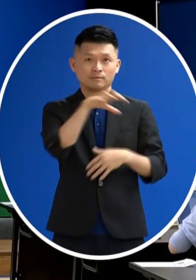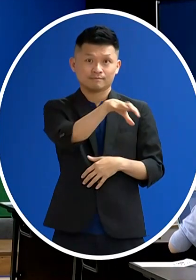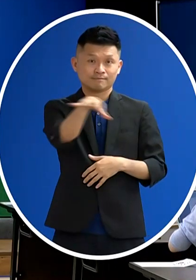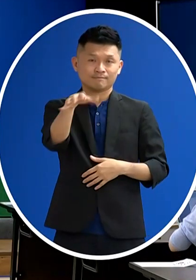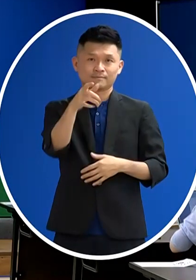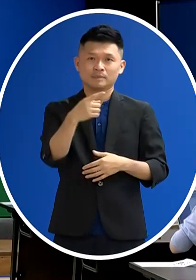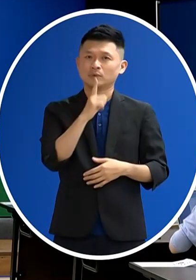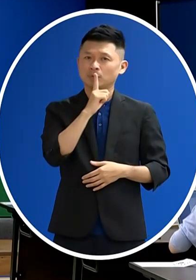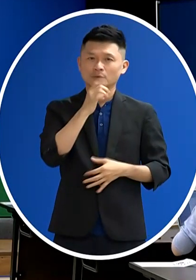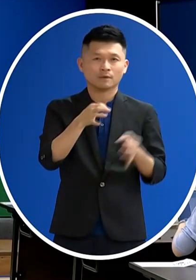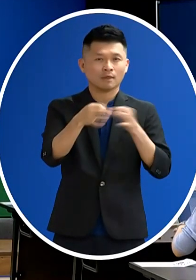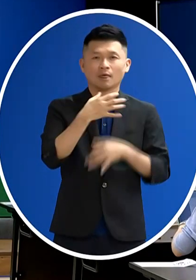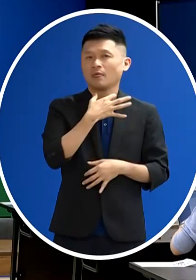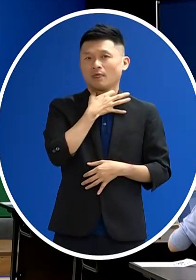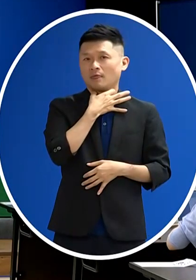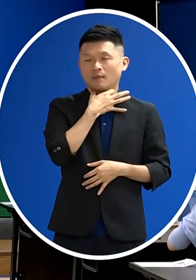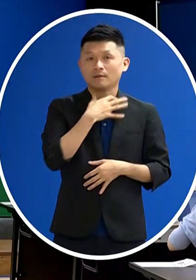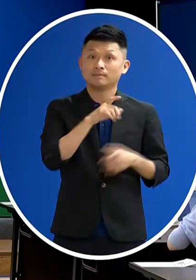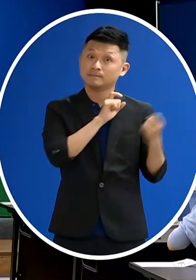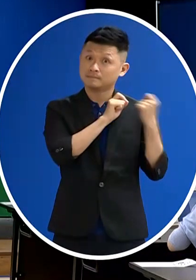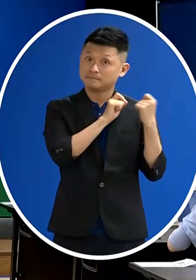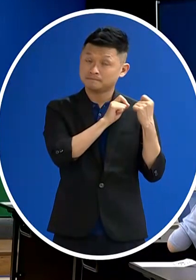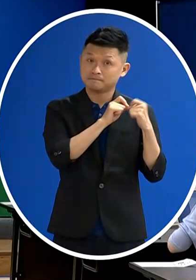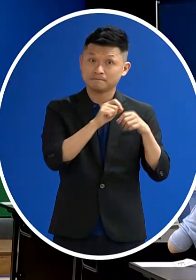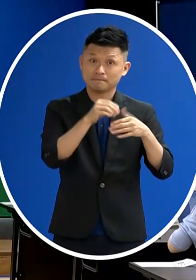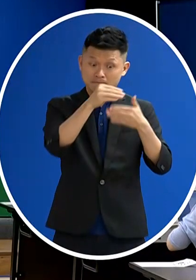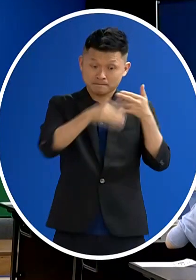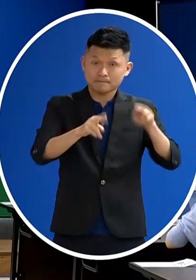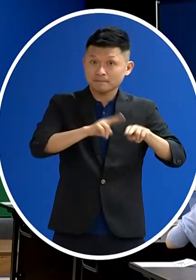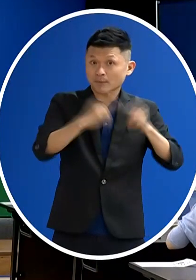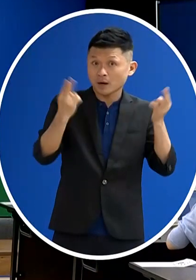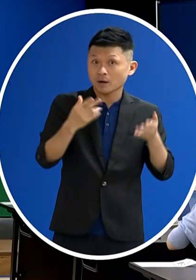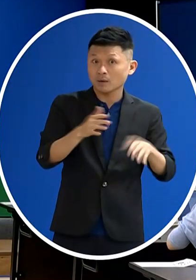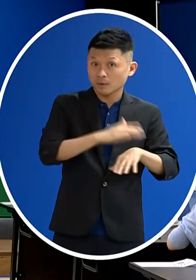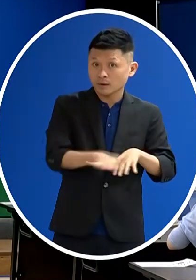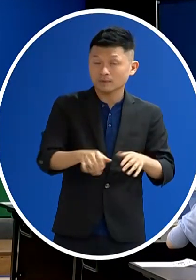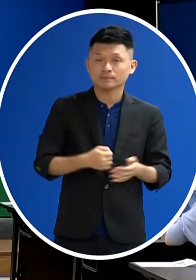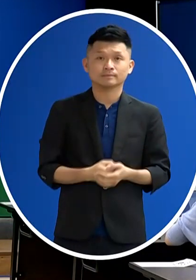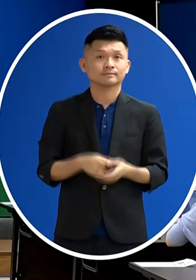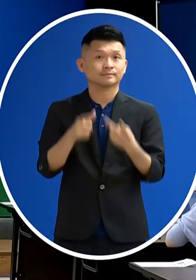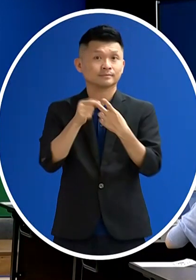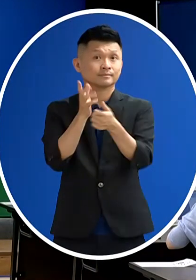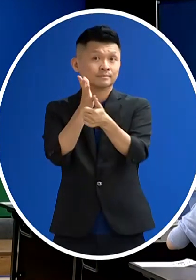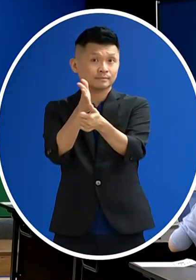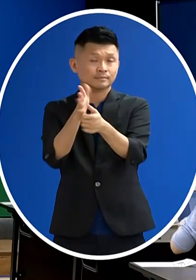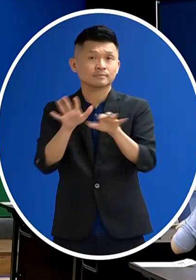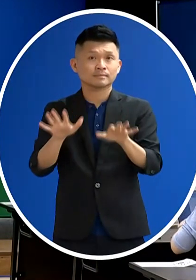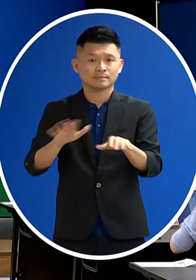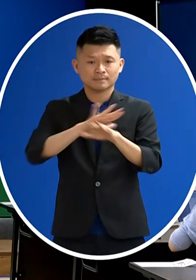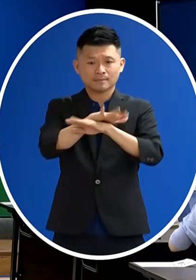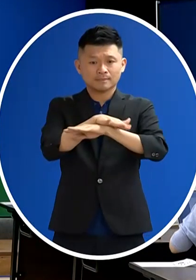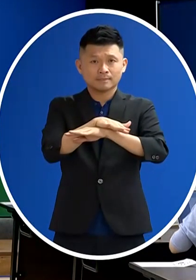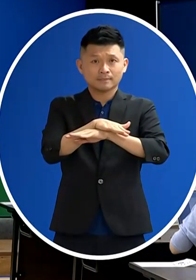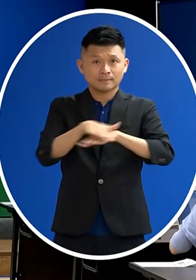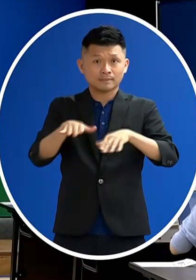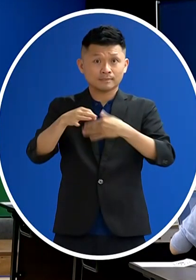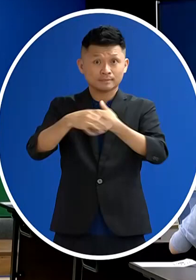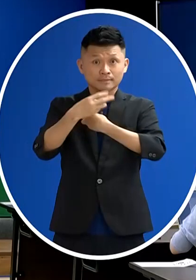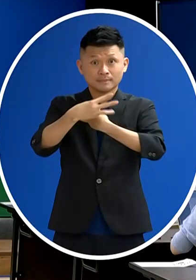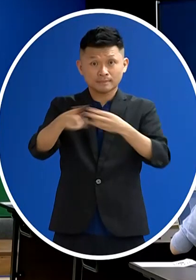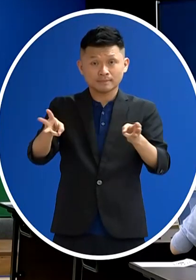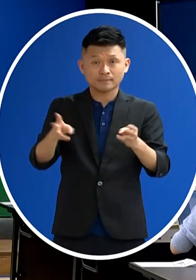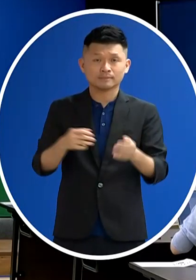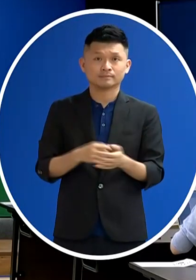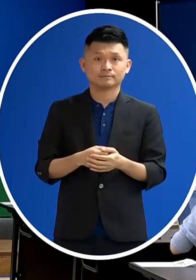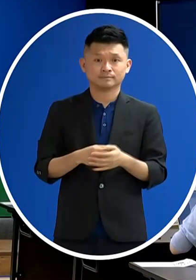了，想请问这方面近期有可能有新指引松绑吗？第二个问题想请教一下，目前安亲班内部仍规定每个